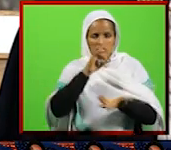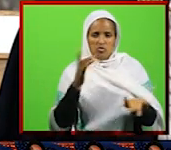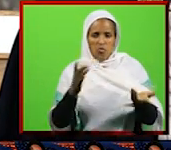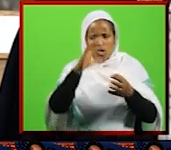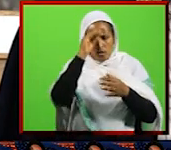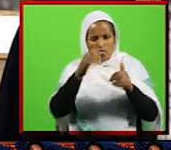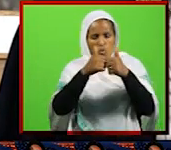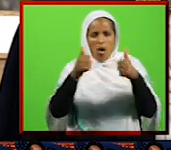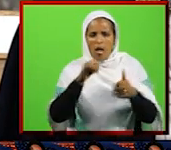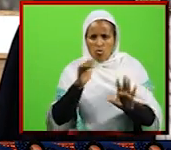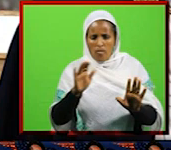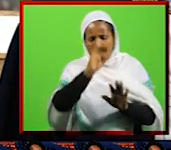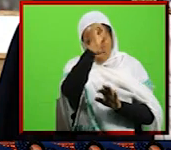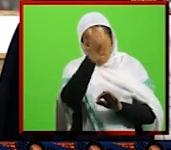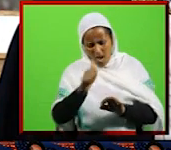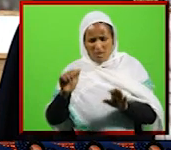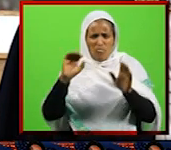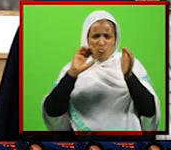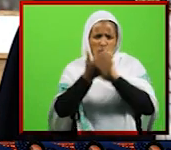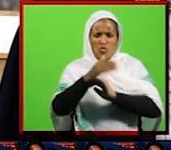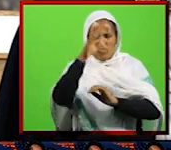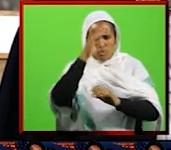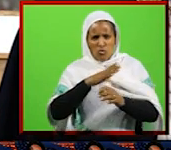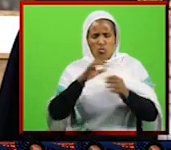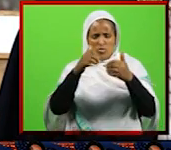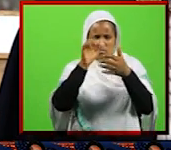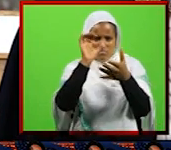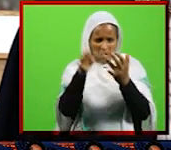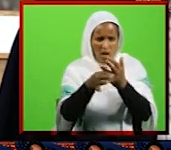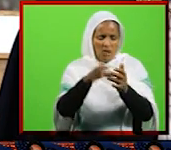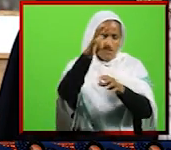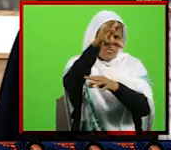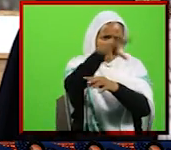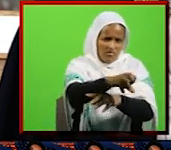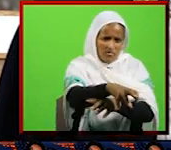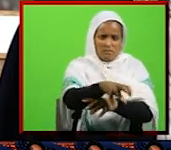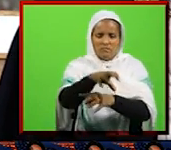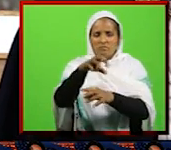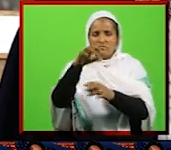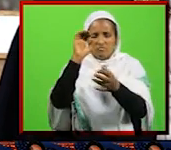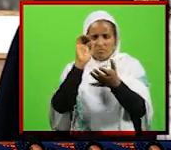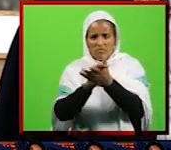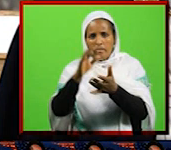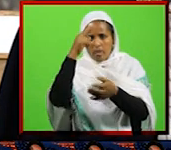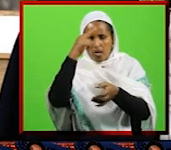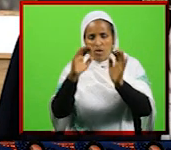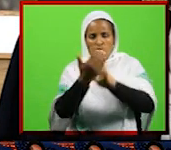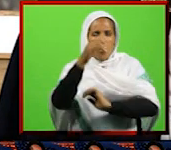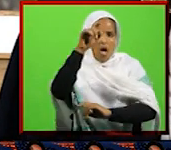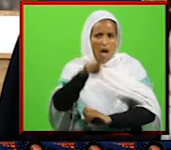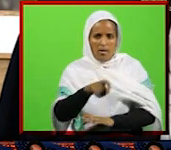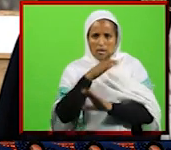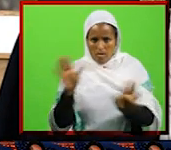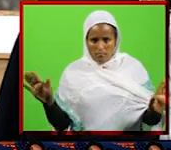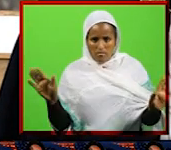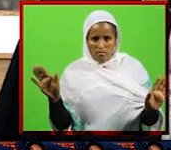ራሱ። ሰው አይለየው ማንም ቢሆን ማን በሰዎች ትዳር ሊገባ ጣልቃ ሊገባ የትዳር መፍረስ ጠንቅ ምክንያት ሊሆን